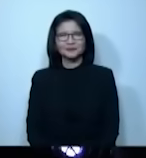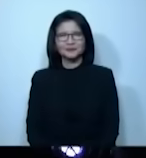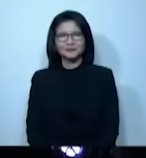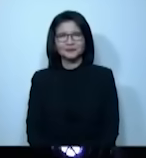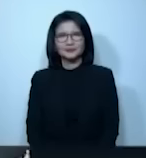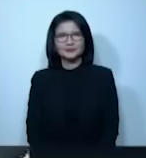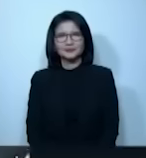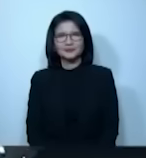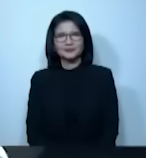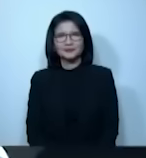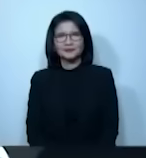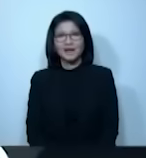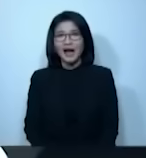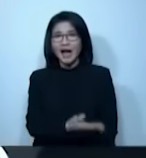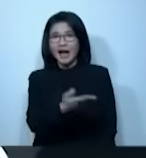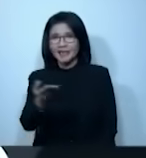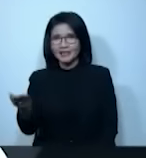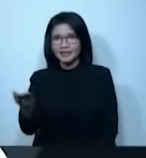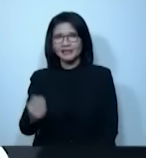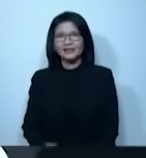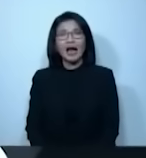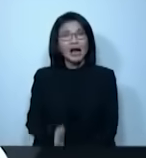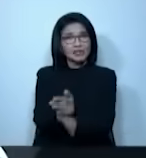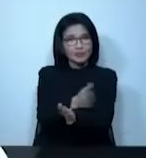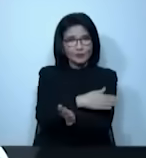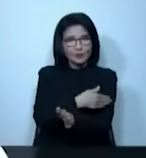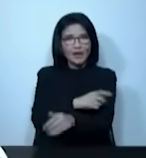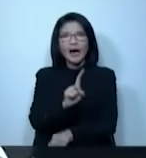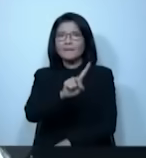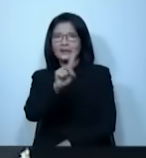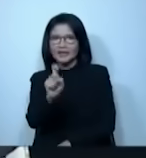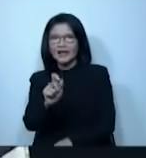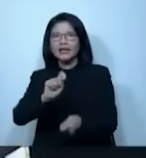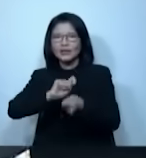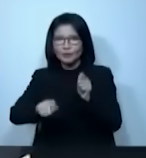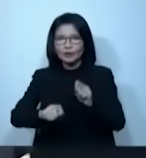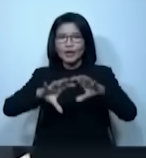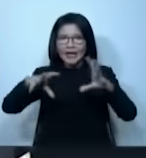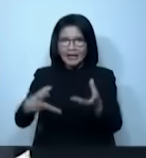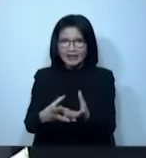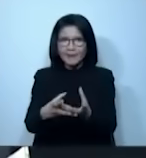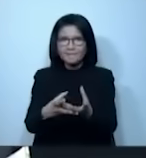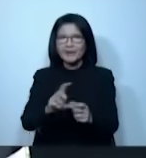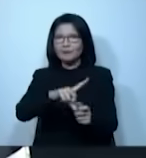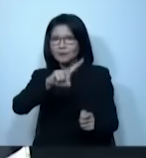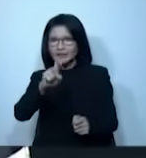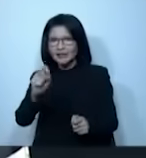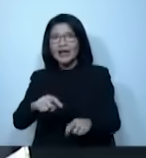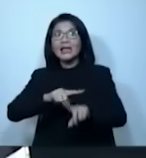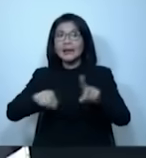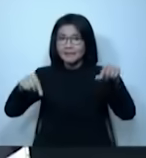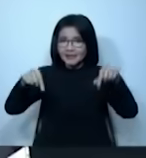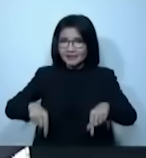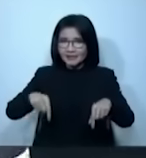2024 hadirin jika pada segmen sebelumnya pertanyaan dibuat oleh tim panelis maka di segmen